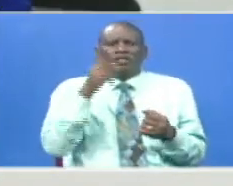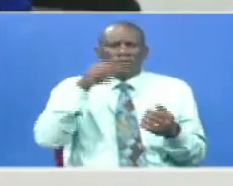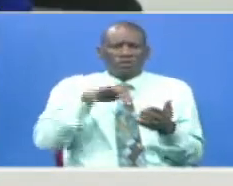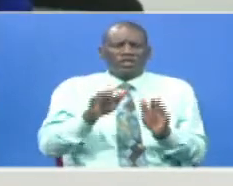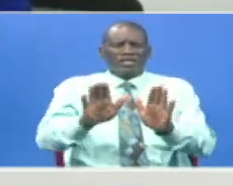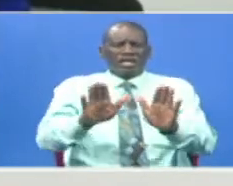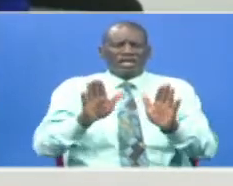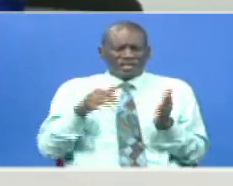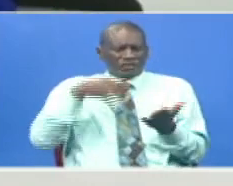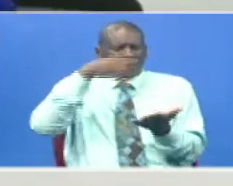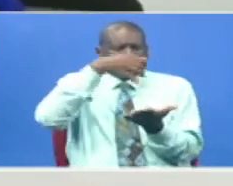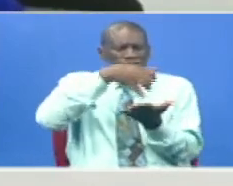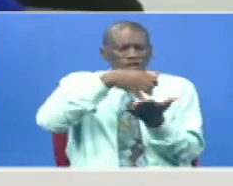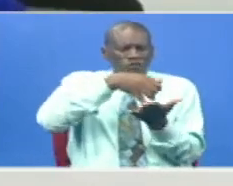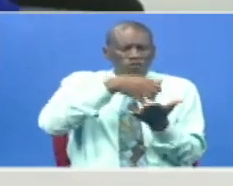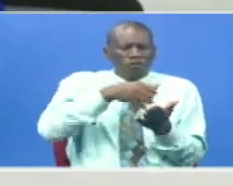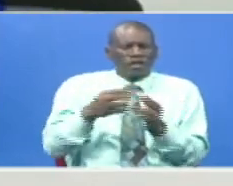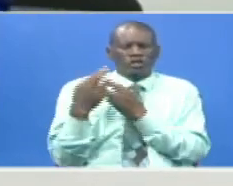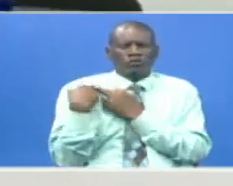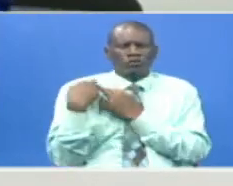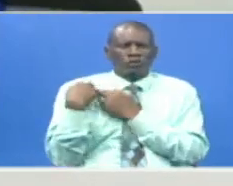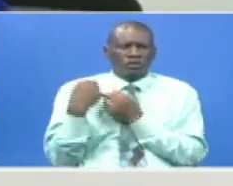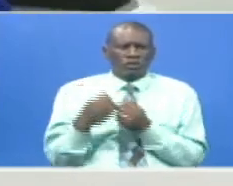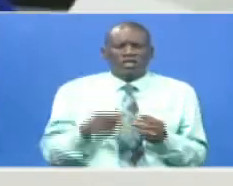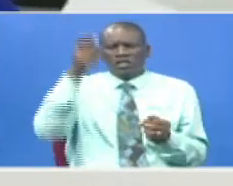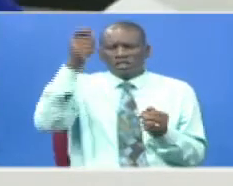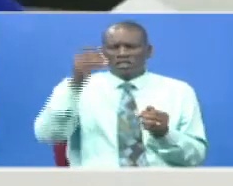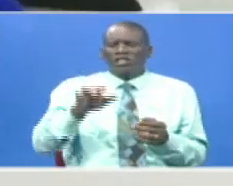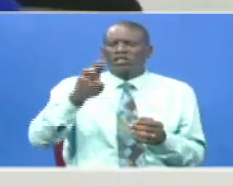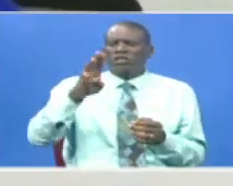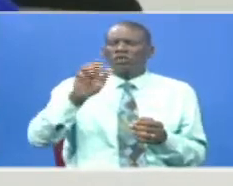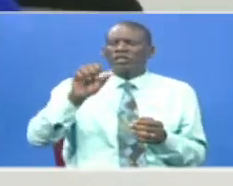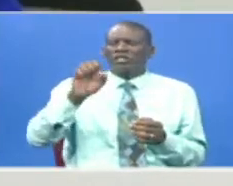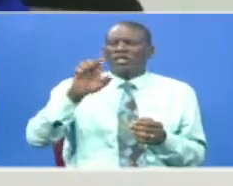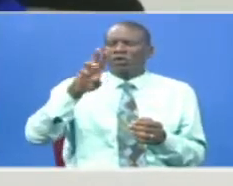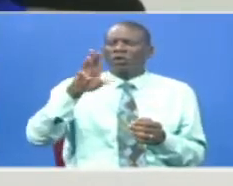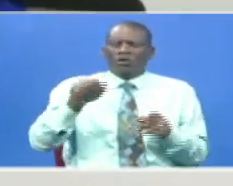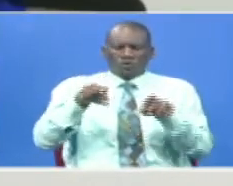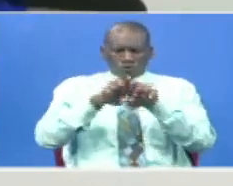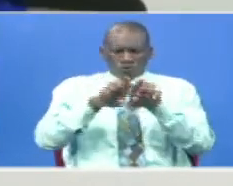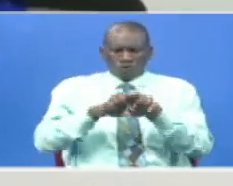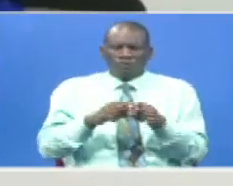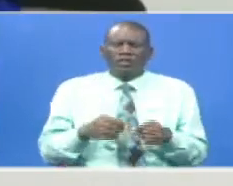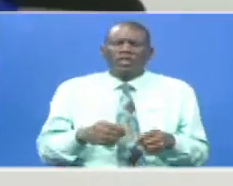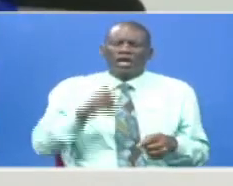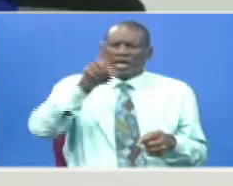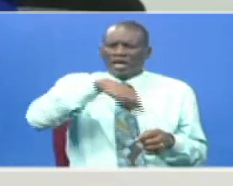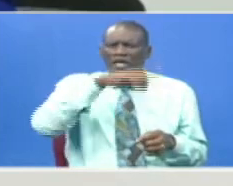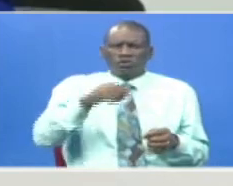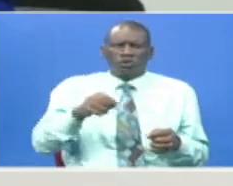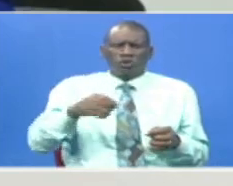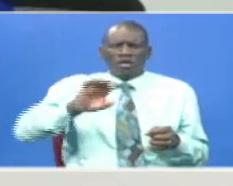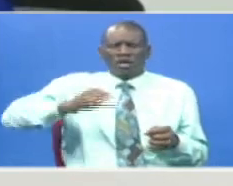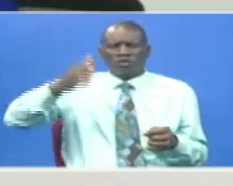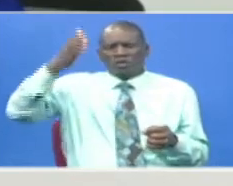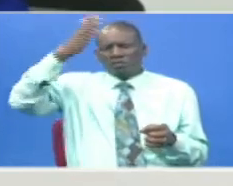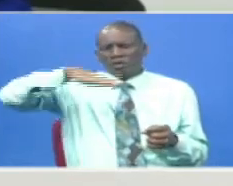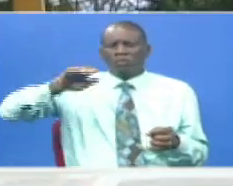lilikiuka ushirikishwaji na uwajibikaji. Jaji Wasilwa pia katika maagizo yake alipiga marufuku bunge la kaunti ya